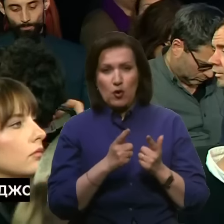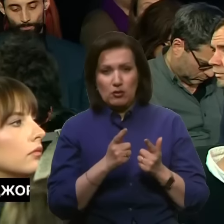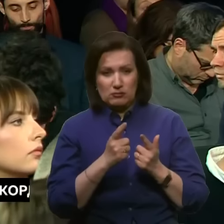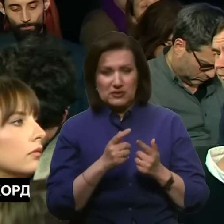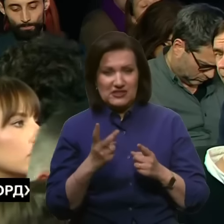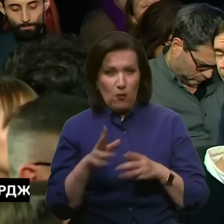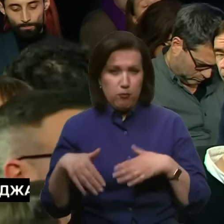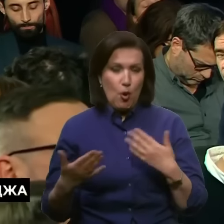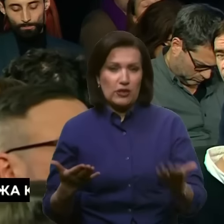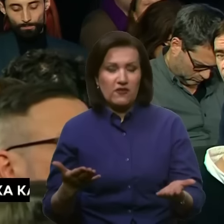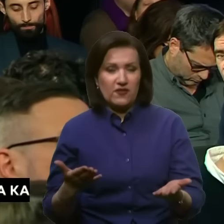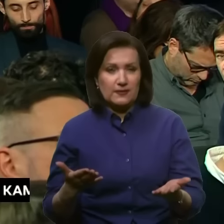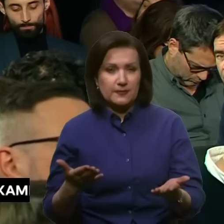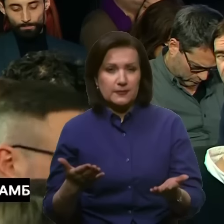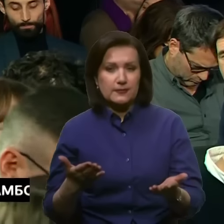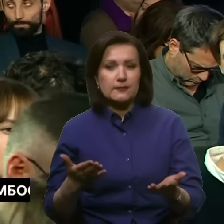з двох боків.